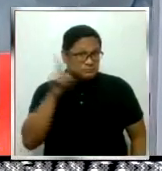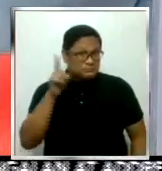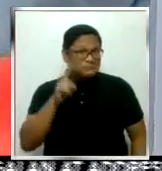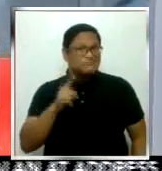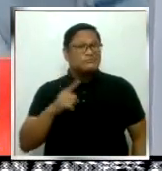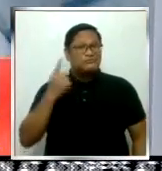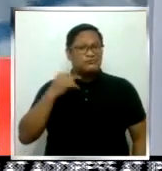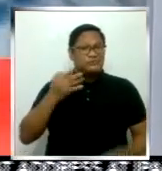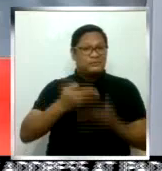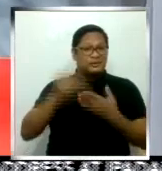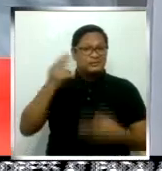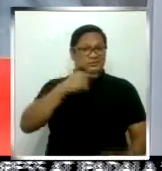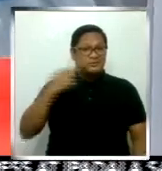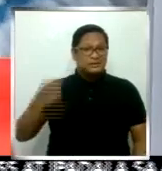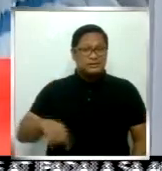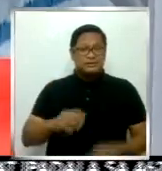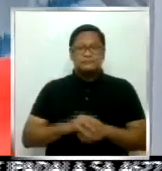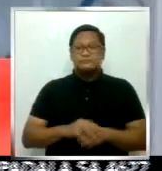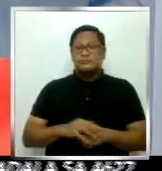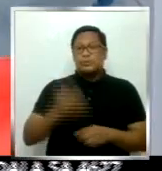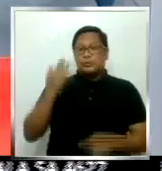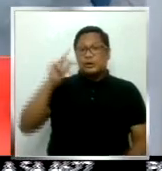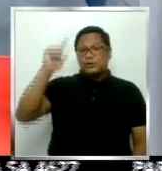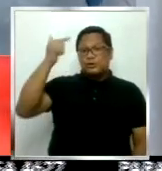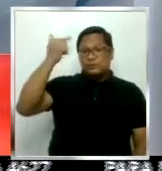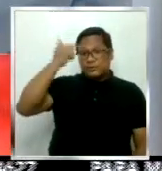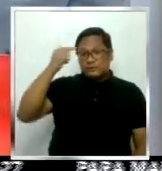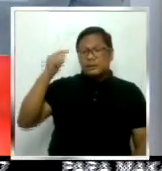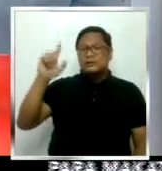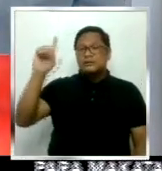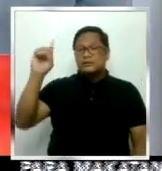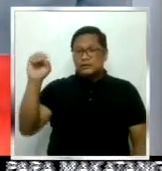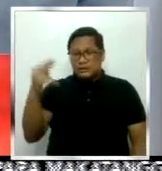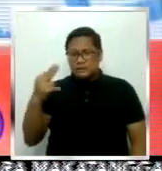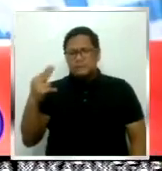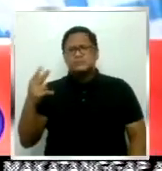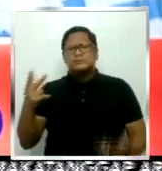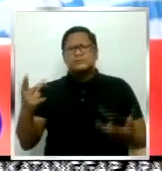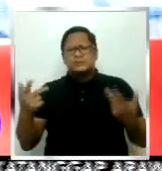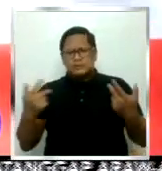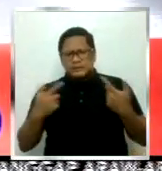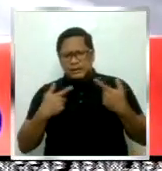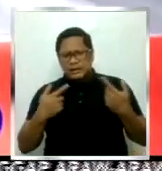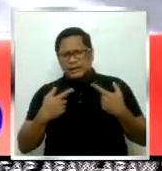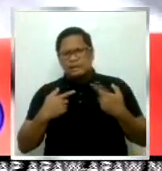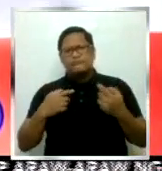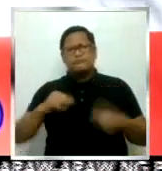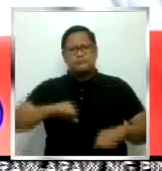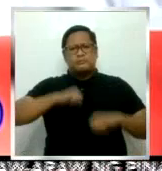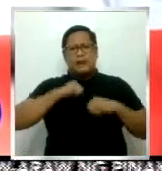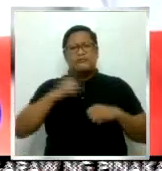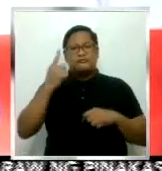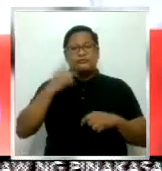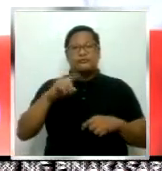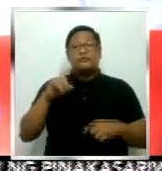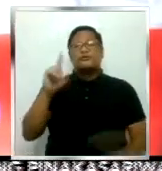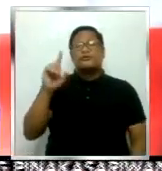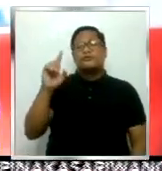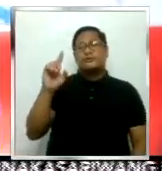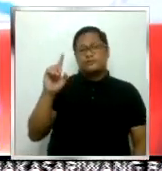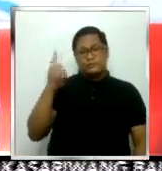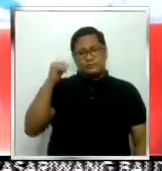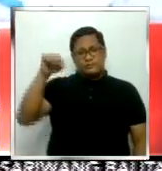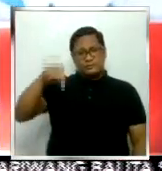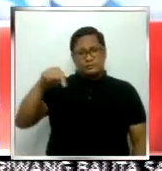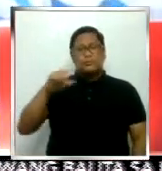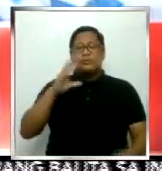Sagot naman ng gobyerno, pinagmamalaki raw ng DOH at DOST ang mga nakamit ng ating mga scientist at ang kanilang ambag sa bansa. Matapos